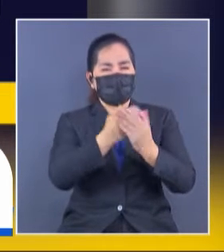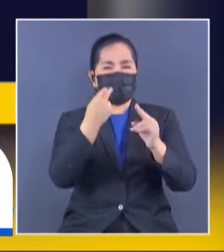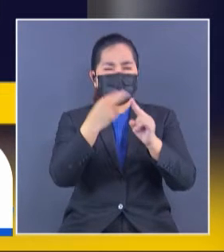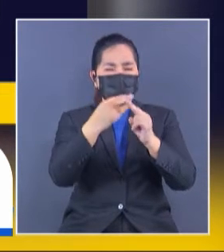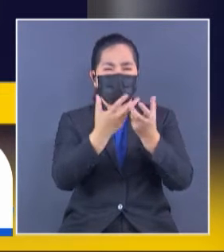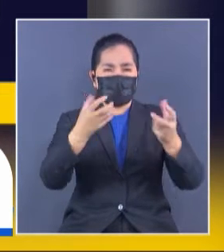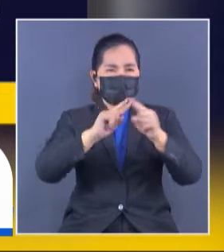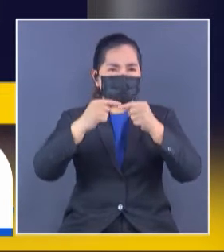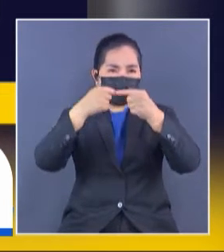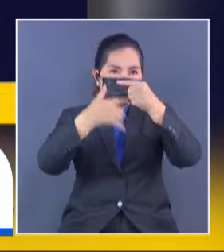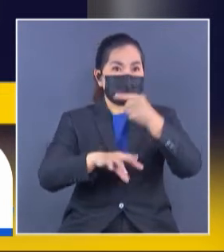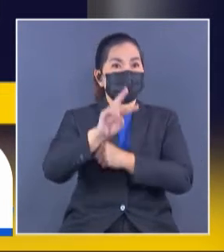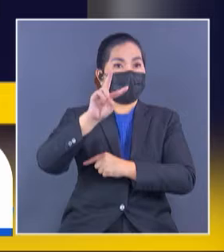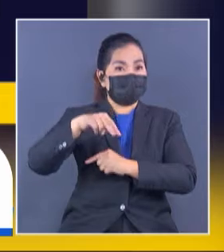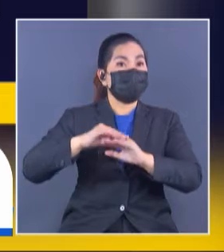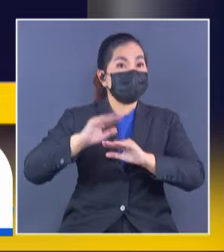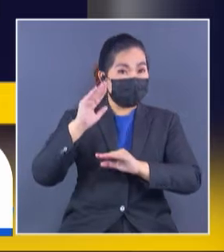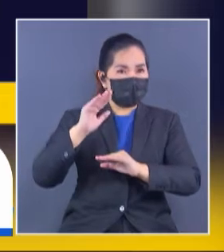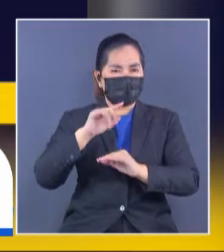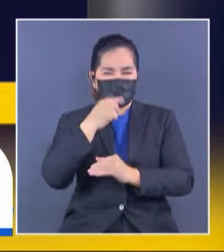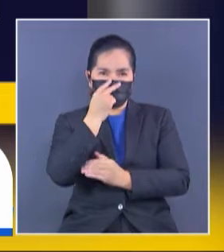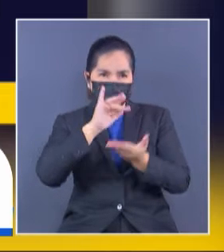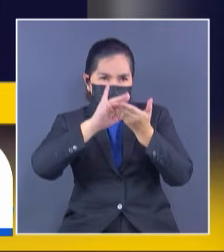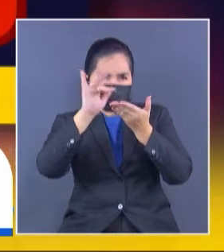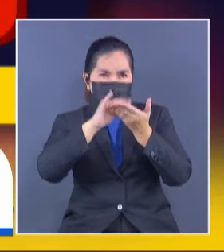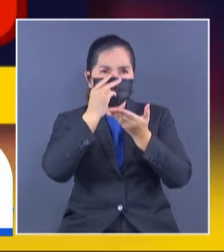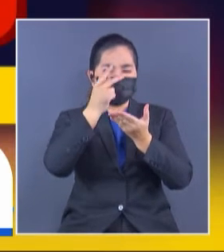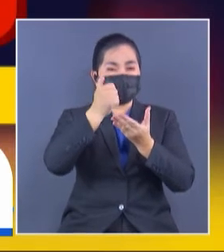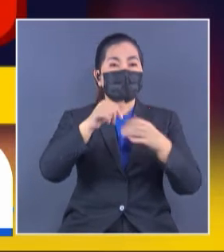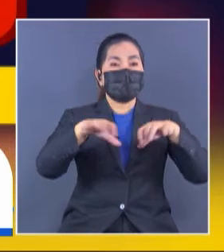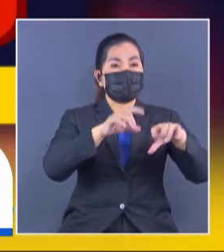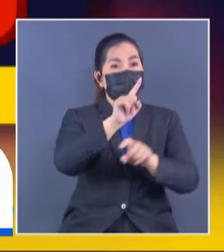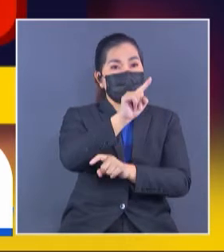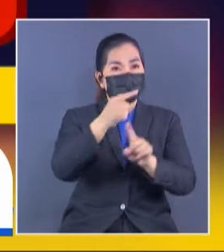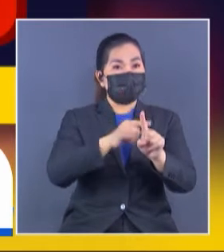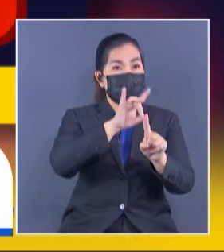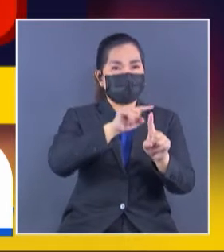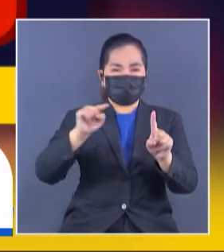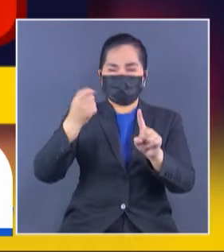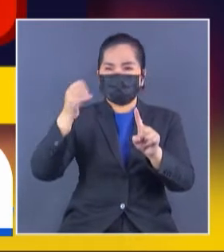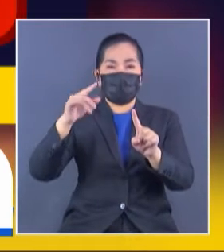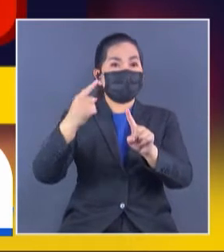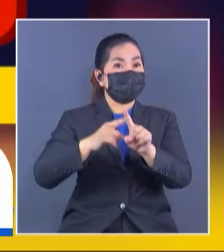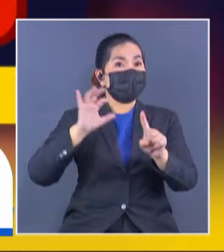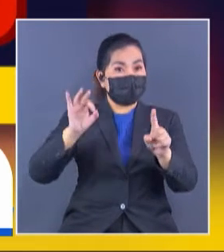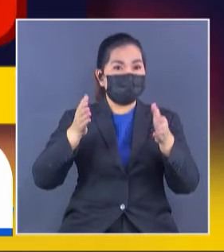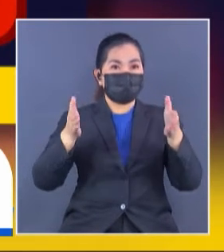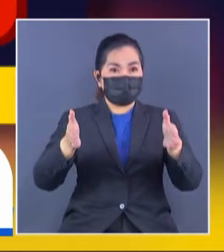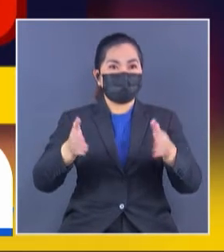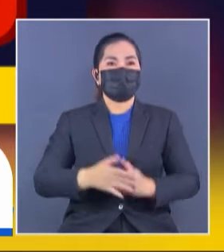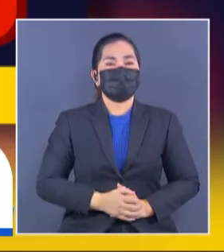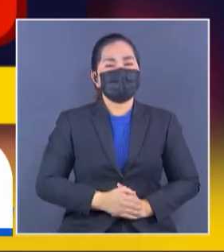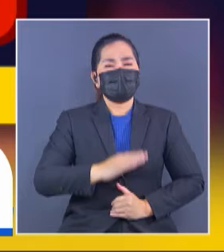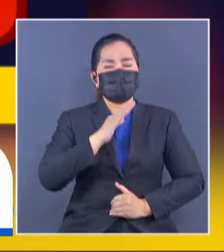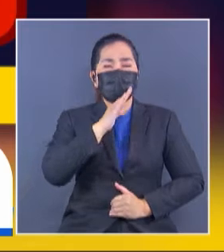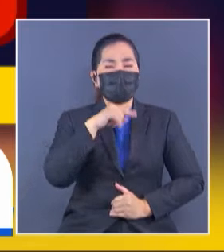2000รายการครับให้ลูกค้าได้มาเลือกช็อปกันในช่วงระหว่างวันที่ 1สิงหาคมถึง 15กันยายนนี้นะครับ